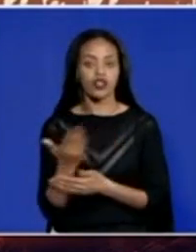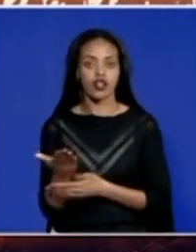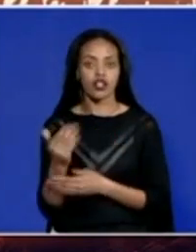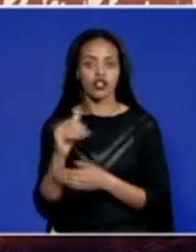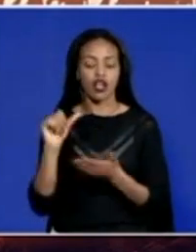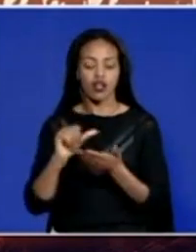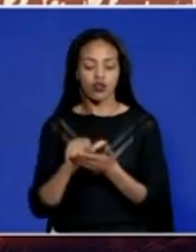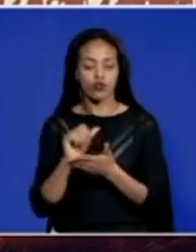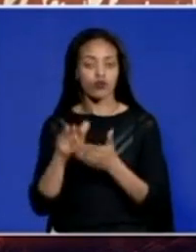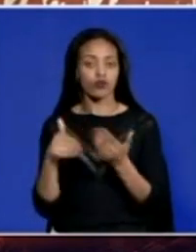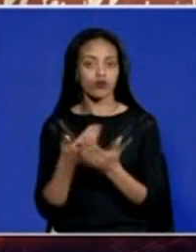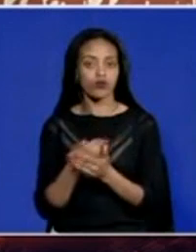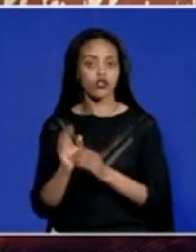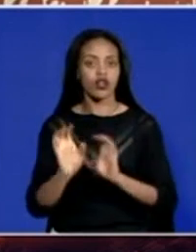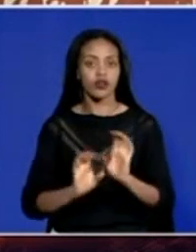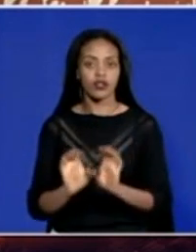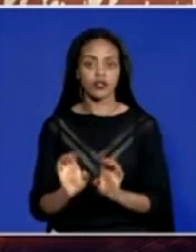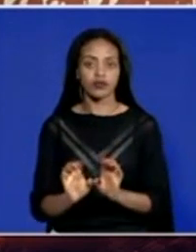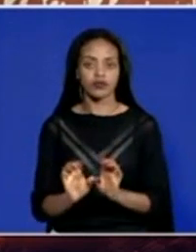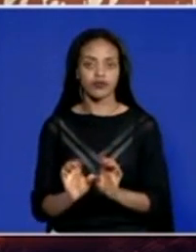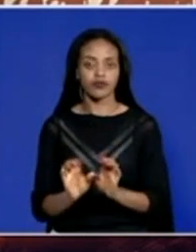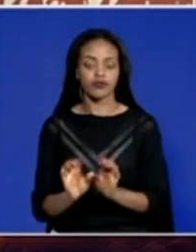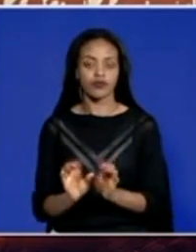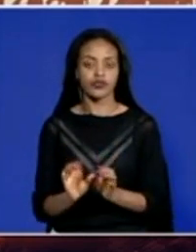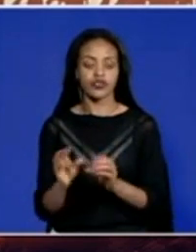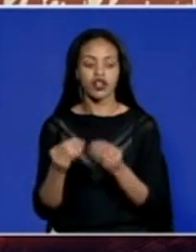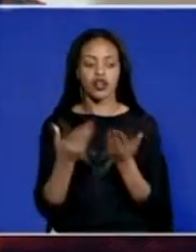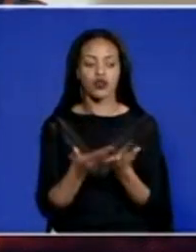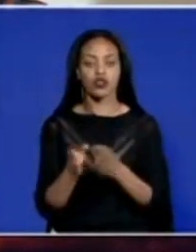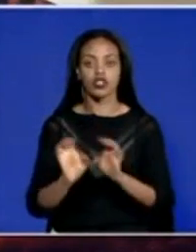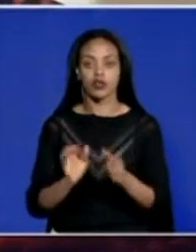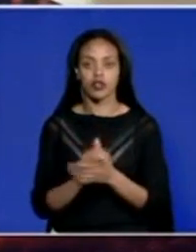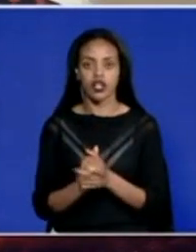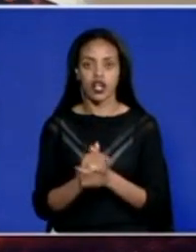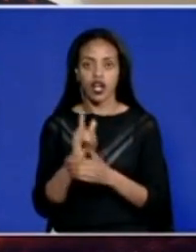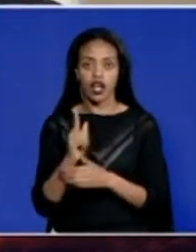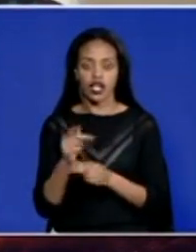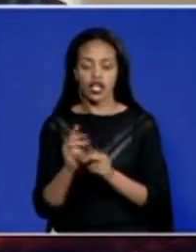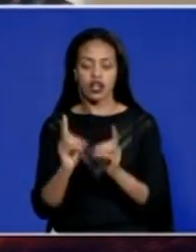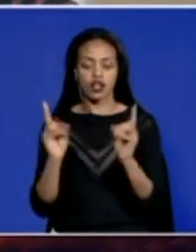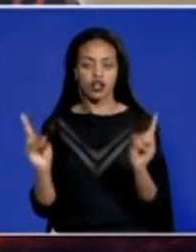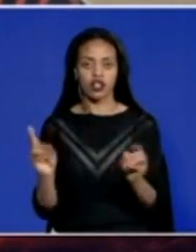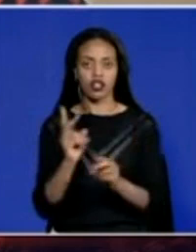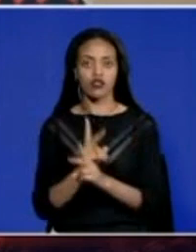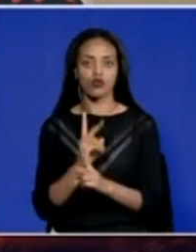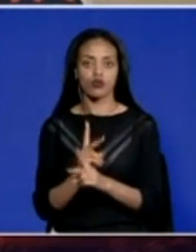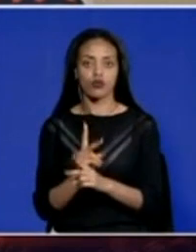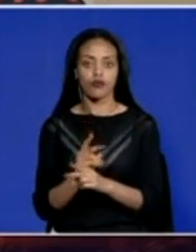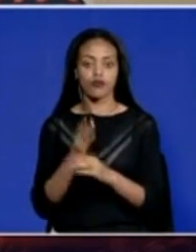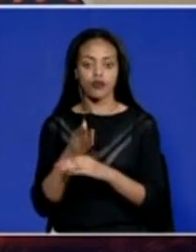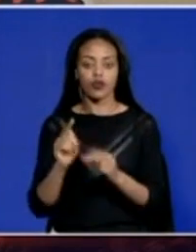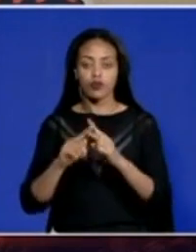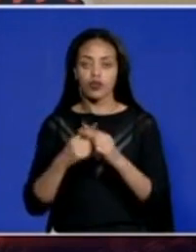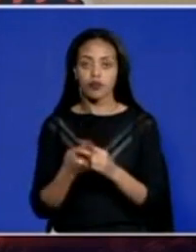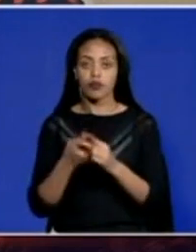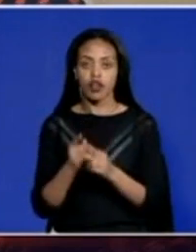ኣልኮል ሳኒታይዘር ነገርና ኣቕርቦት ንገብር ማለት እዩ ሓደ ርሕቐት ሕዝቢ ካብኡ መጀመርያ